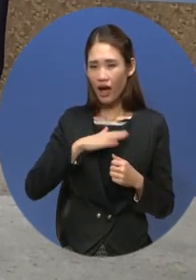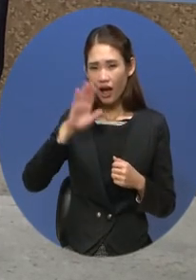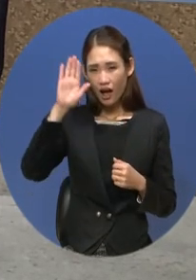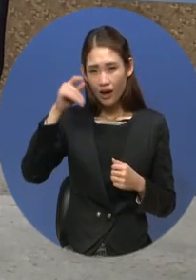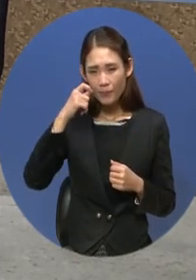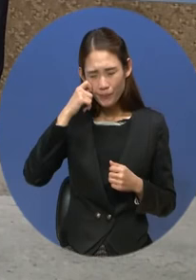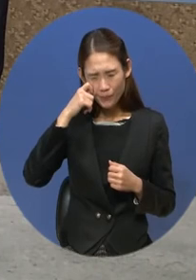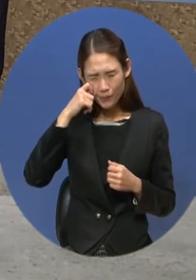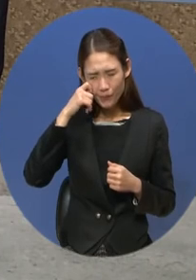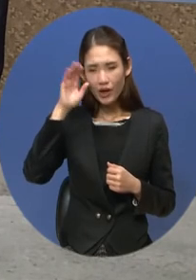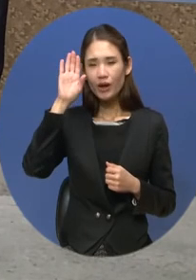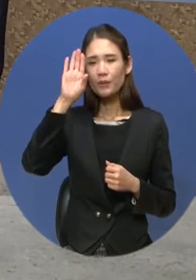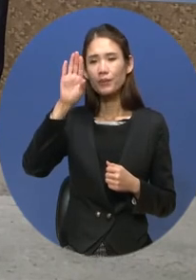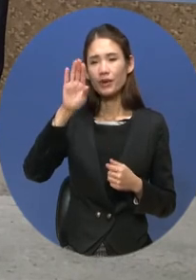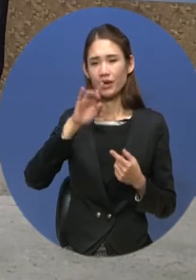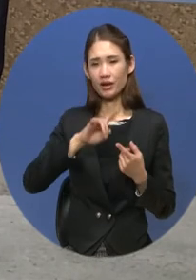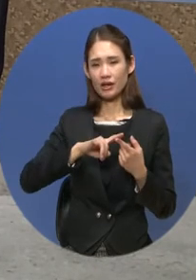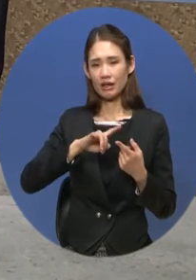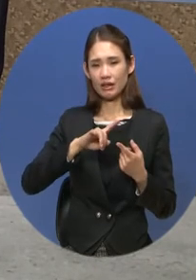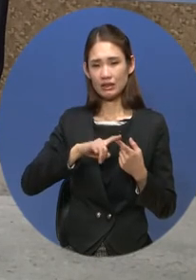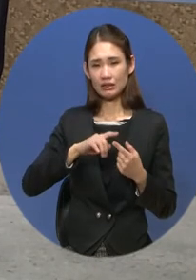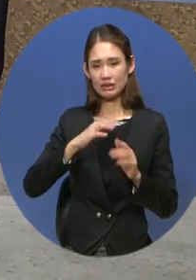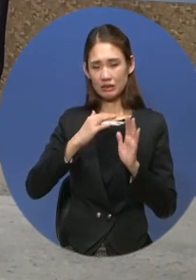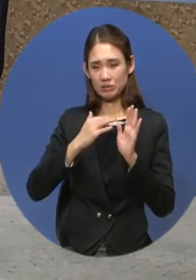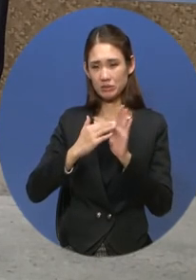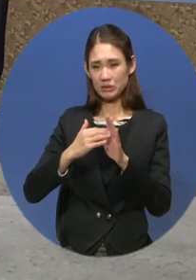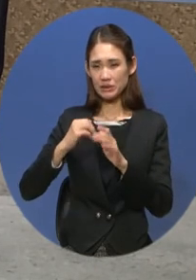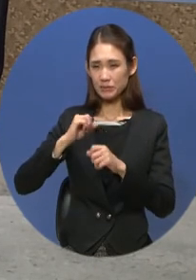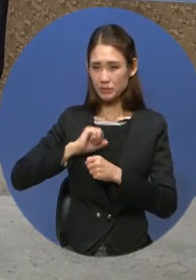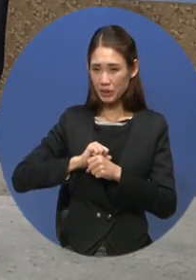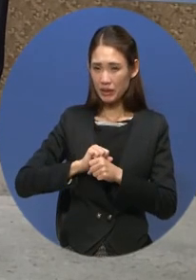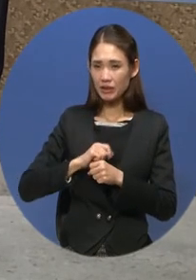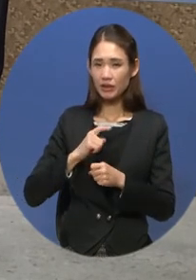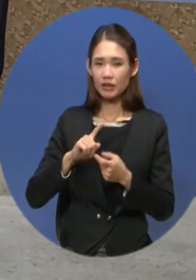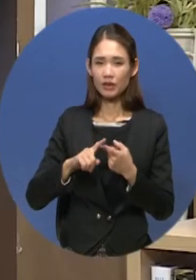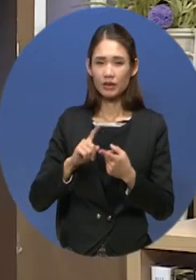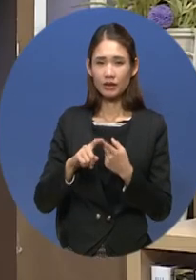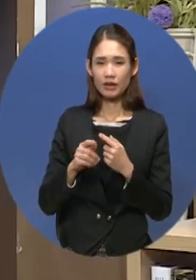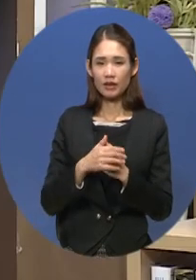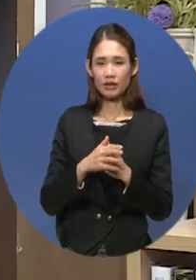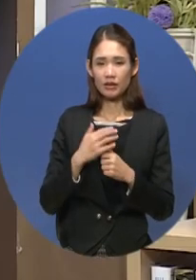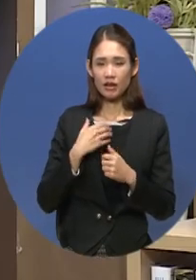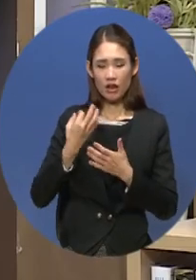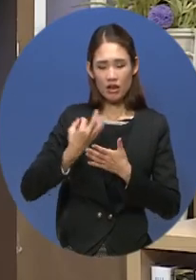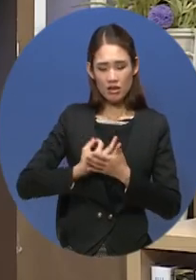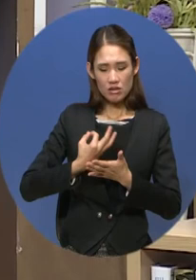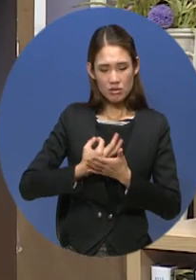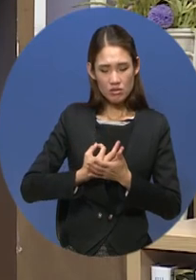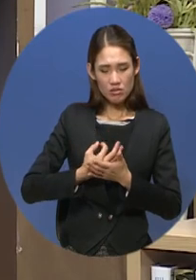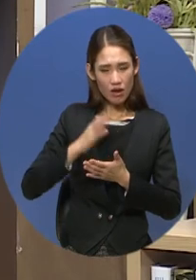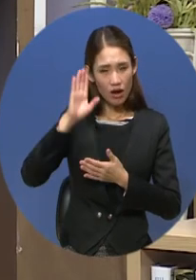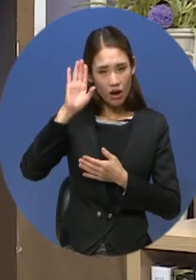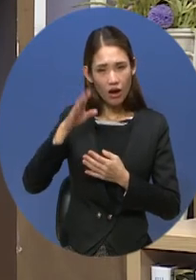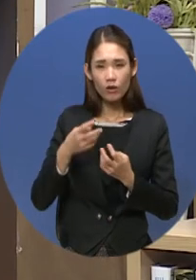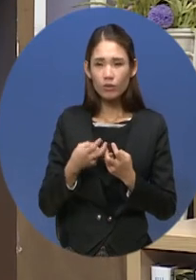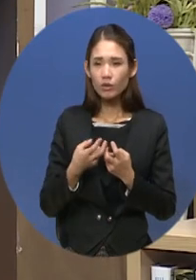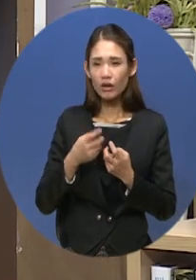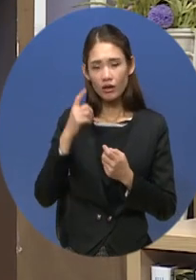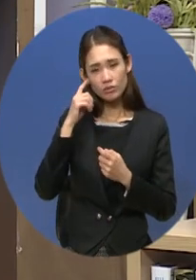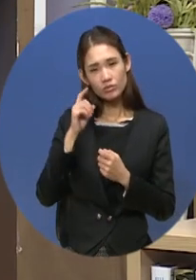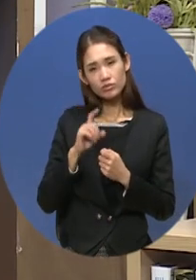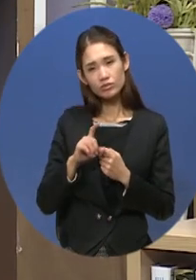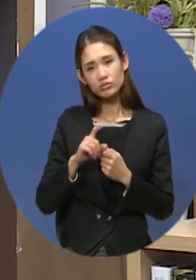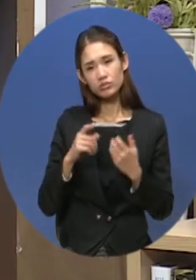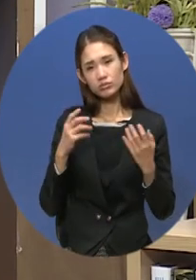항상 학교라는 틀에 갇혀 있다가 이제 정말 사회로 나와서 내가 어떻게 돈을 벌어먹고 살 수 있을까 그렇죠. 그런 고민이 굉장히 네.